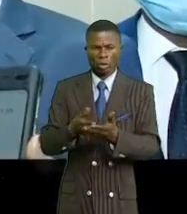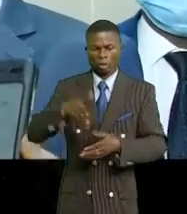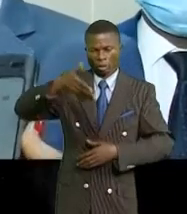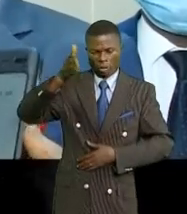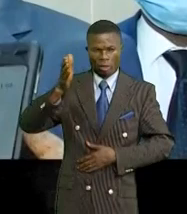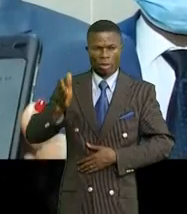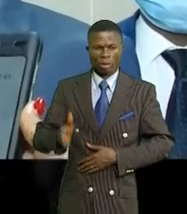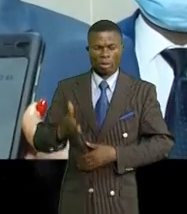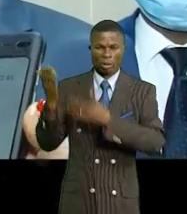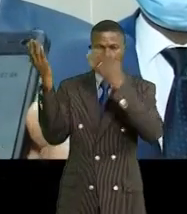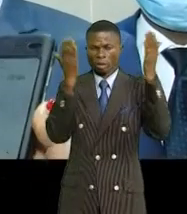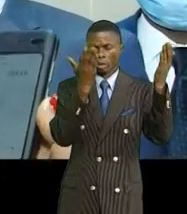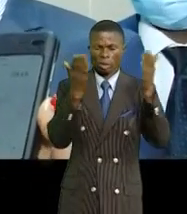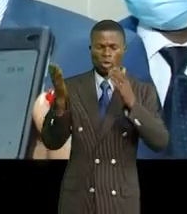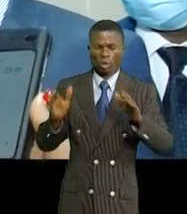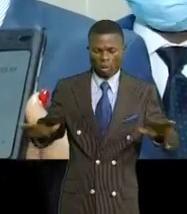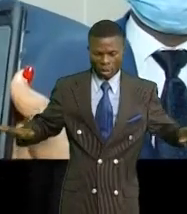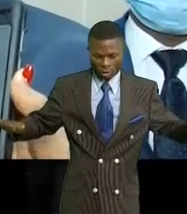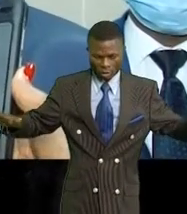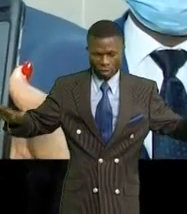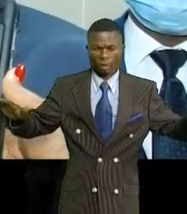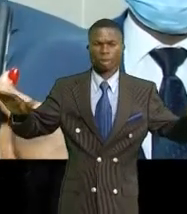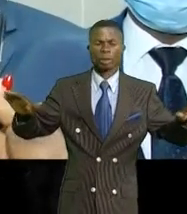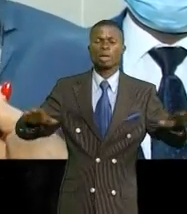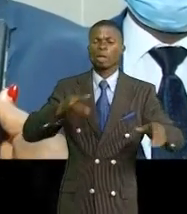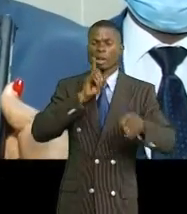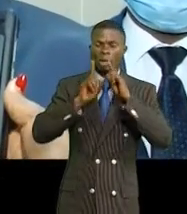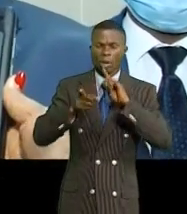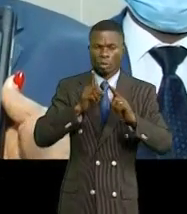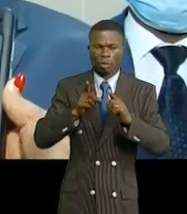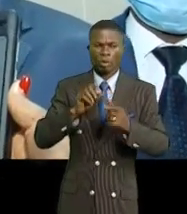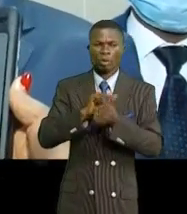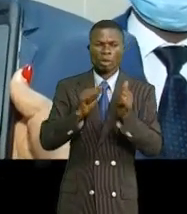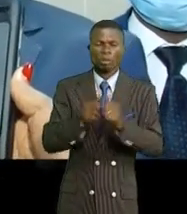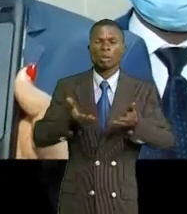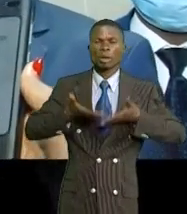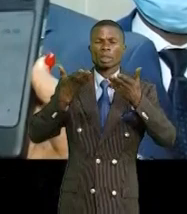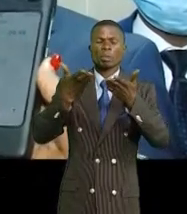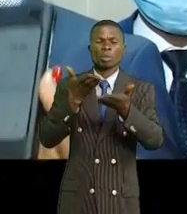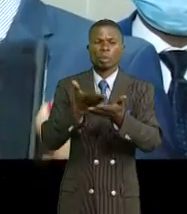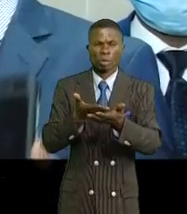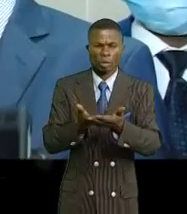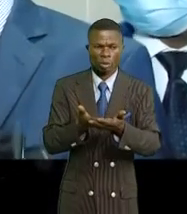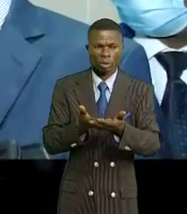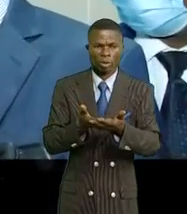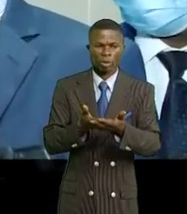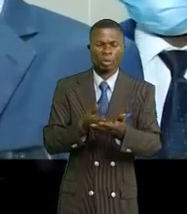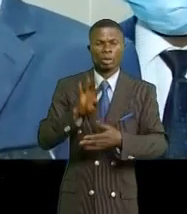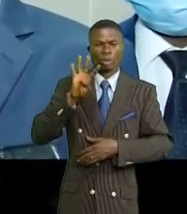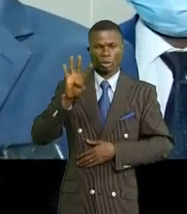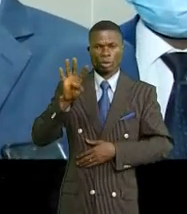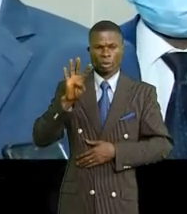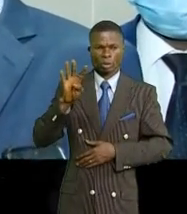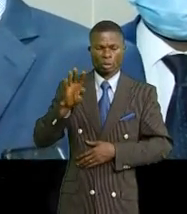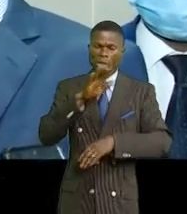experts des transporteurs aériens vont discuter de la proposition qui a été faite. Et le jeudi, dans